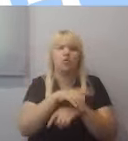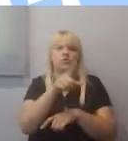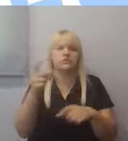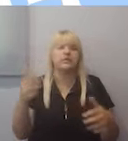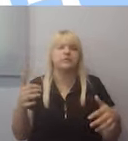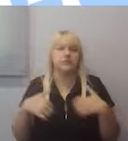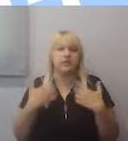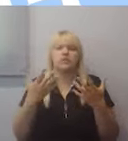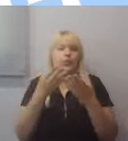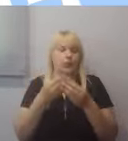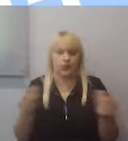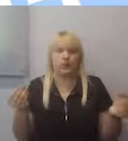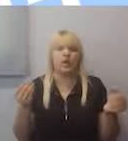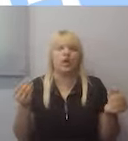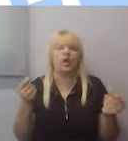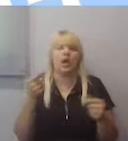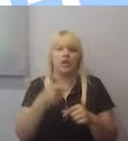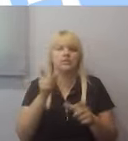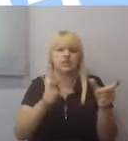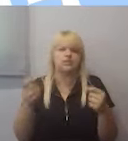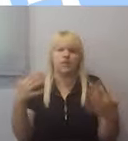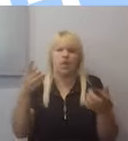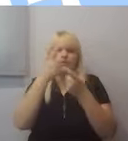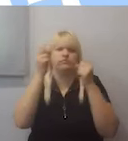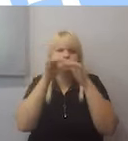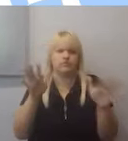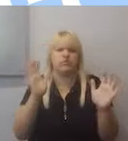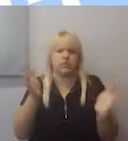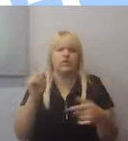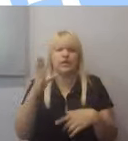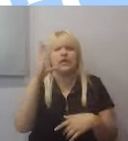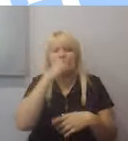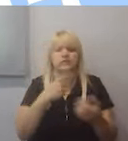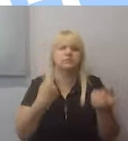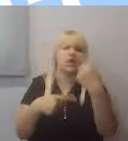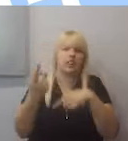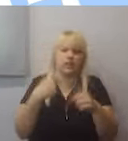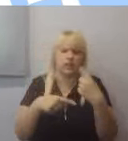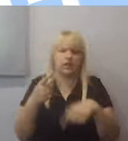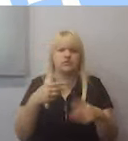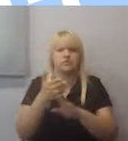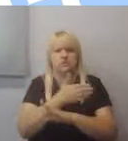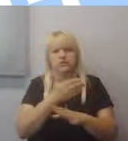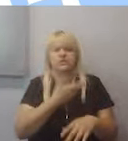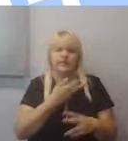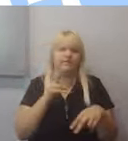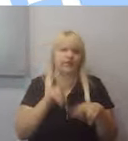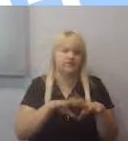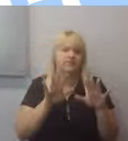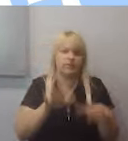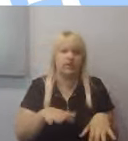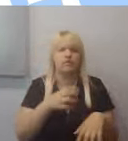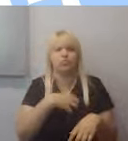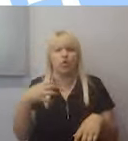neesamība cilvēki tiks informēti par to k ir iespēja atgriezties iepriekšējās dzīves vietās pašvaldīb